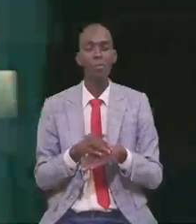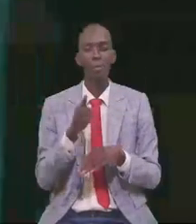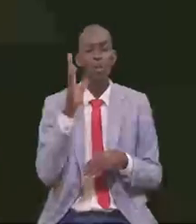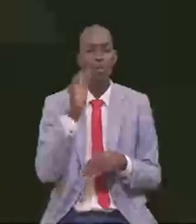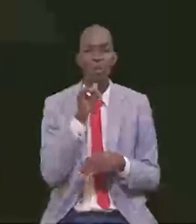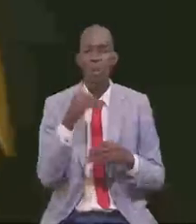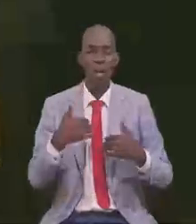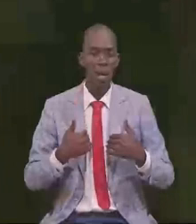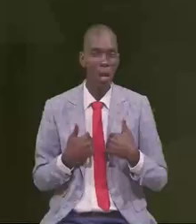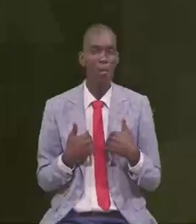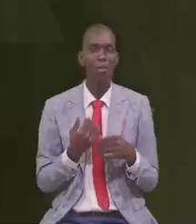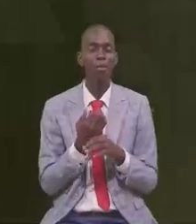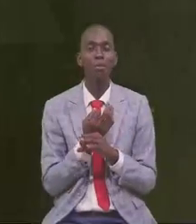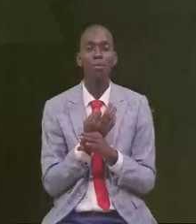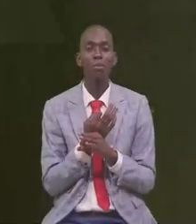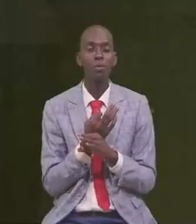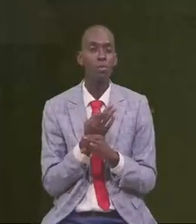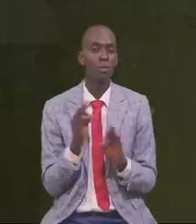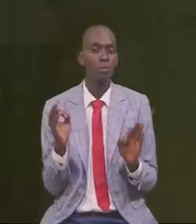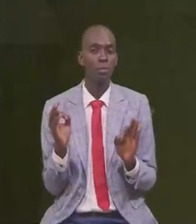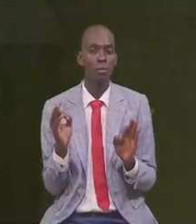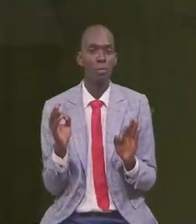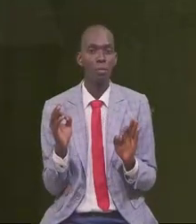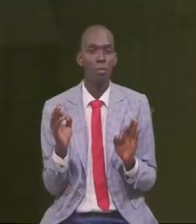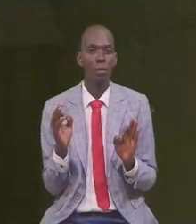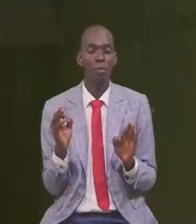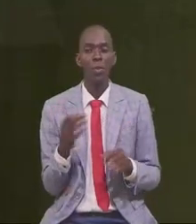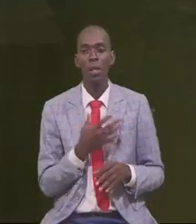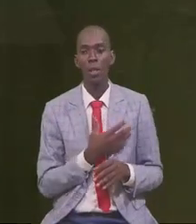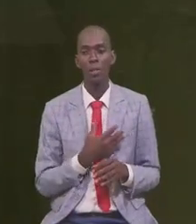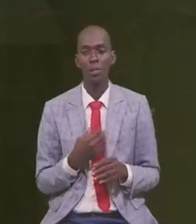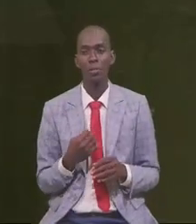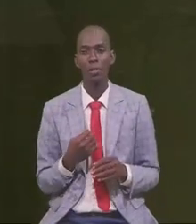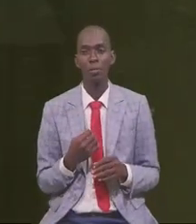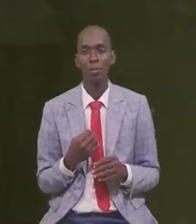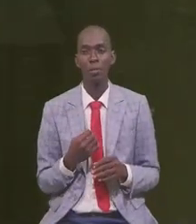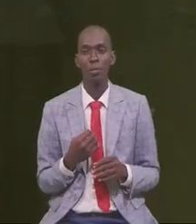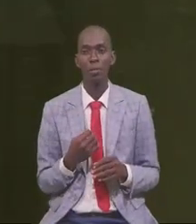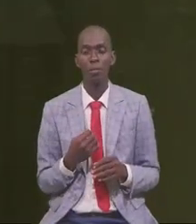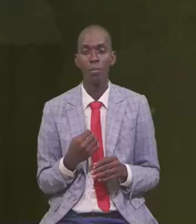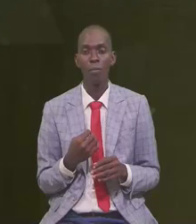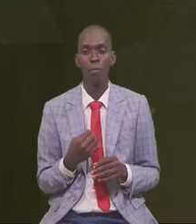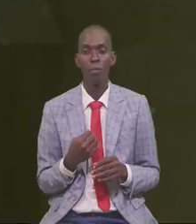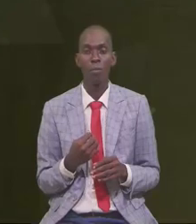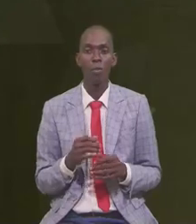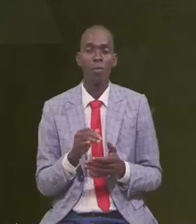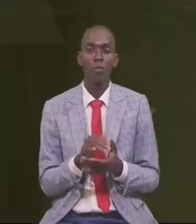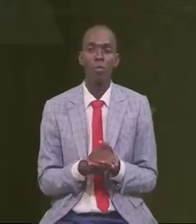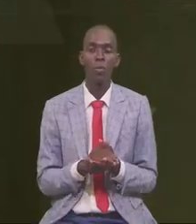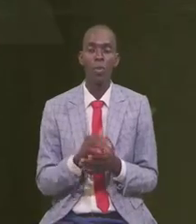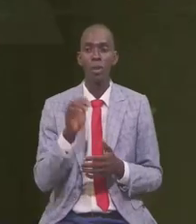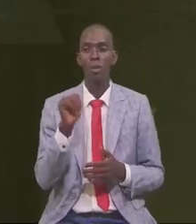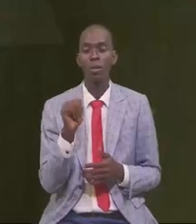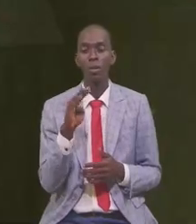libération de ce qui avait lié Adam, Ève, Abel,